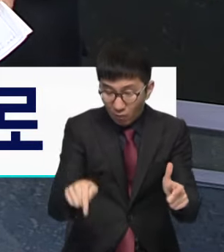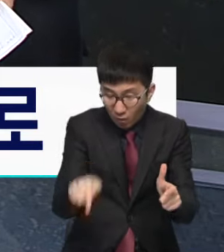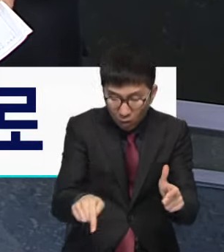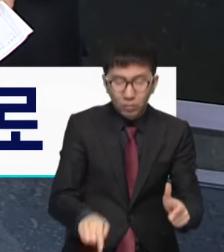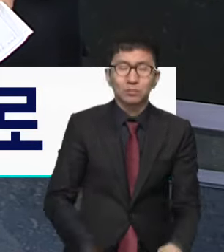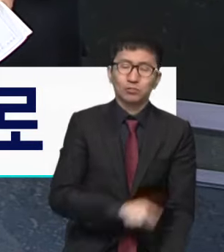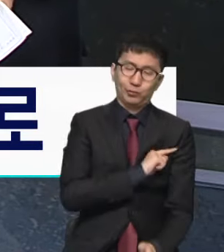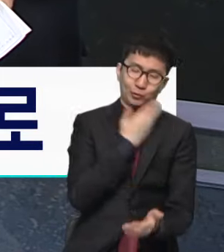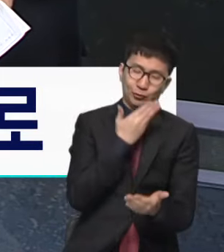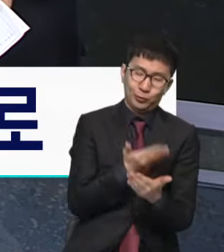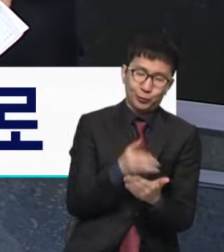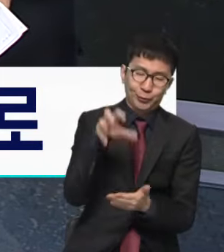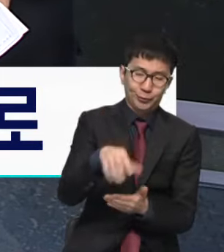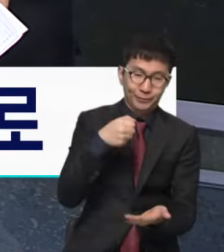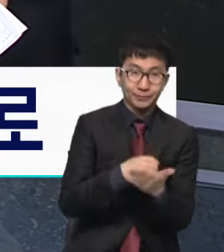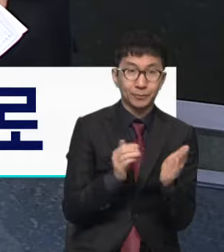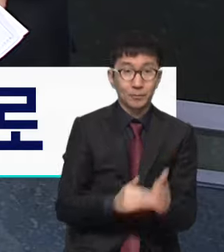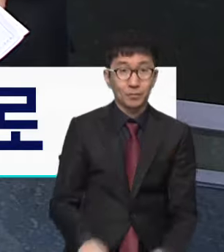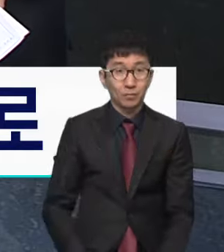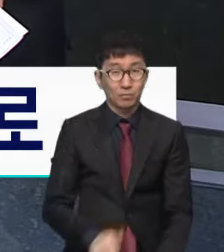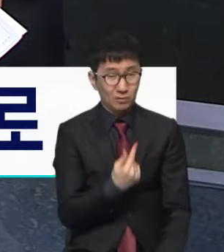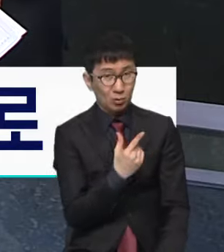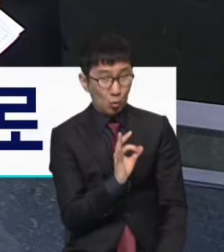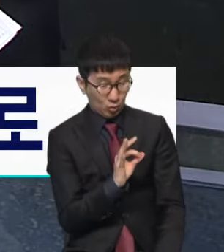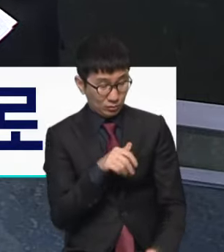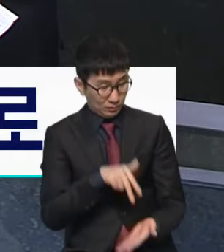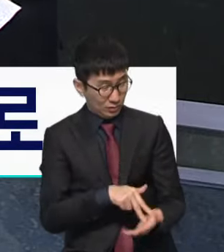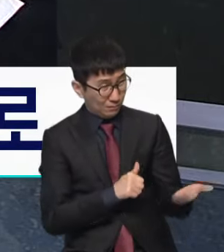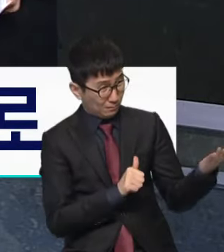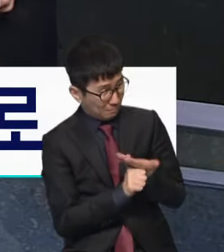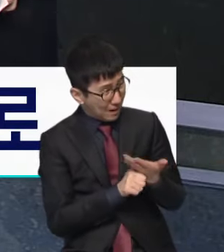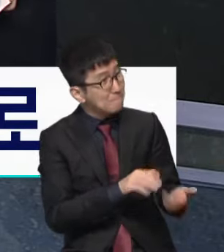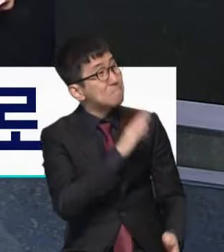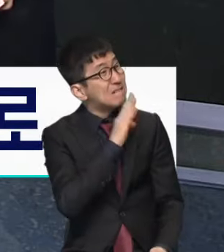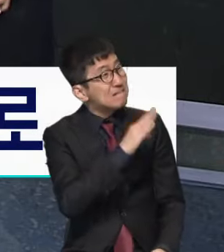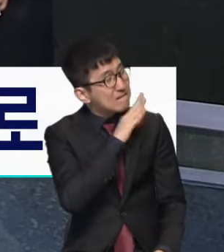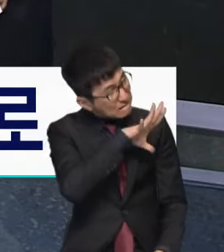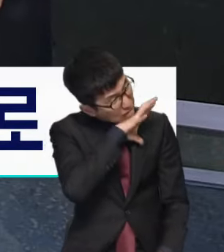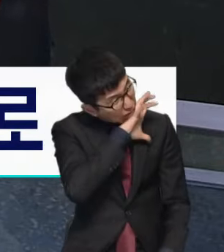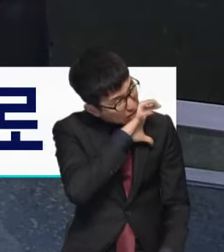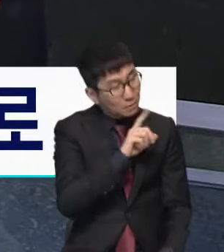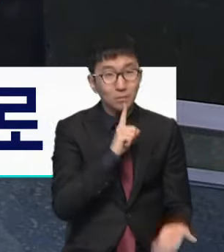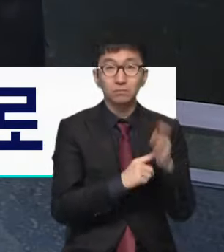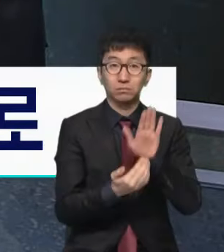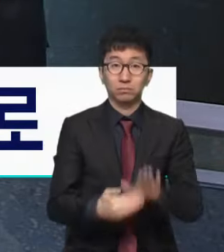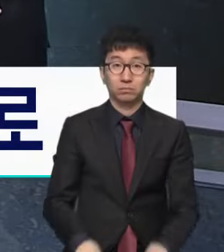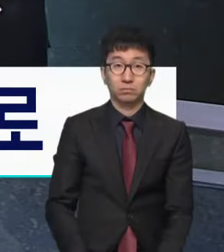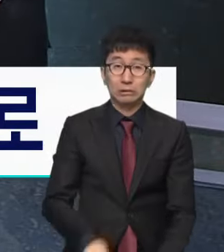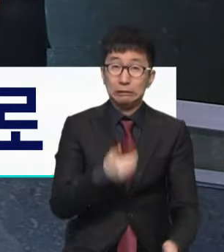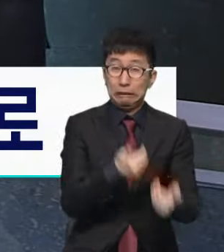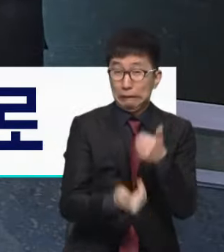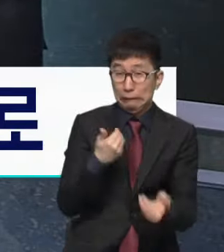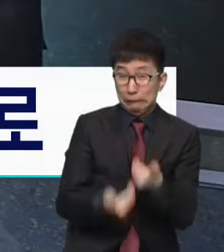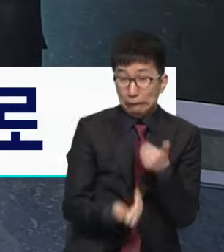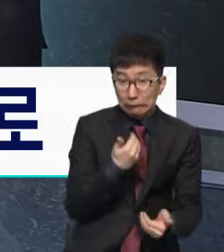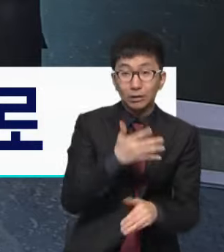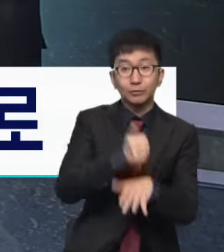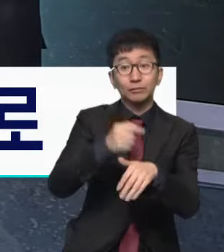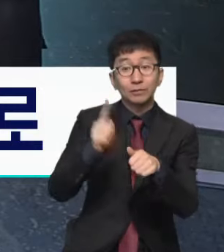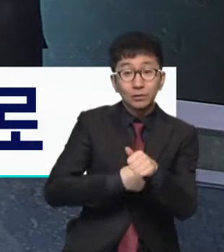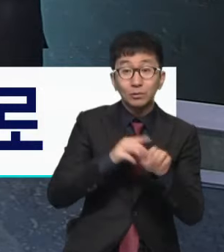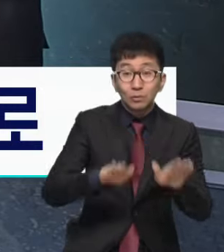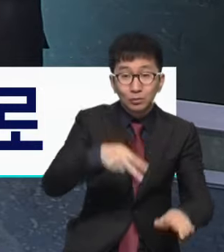지정했습니다 홍의원은 자신을 밀어내려는 거라며 강하게 반발했습니다 이런 공천 갈등 속개 오늘 설훈